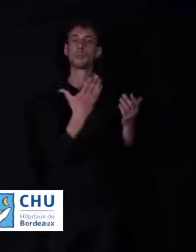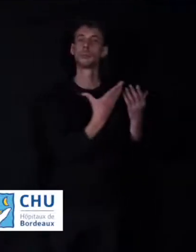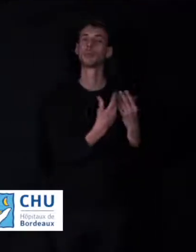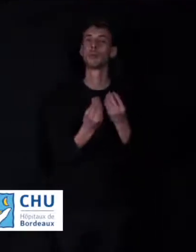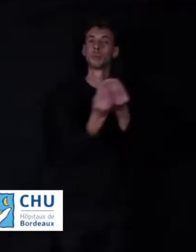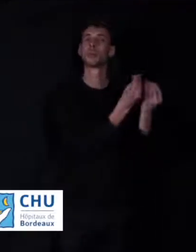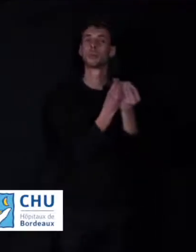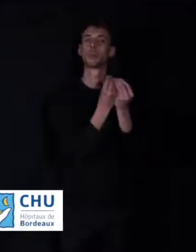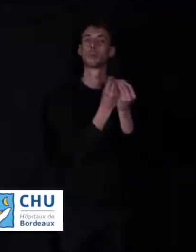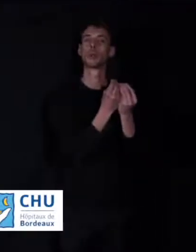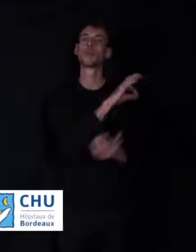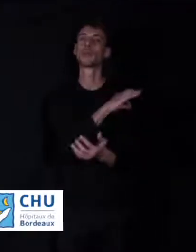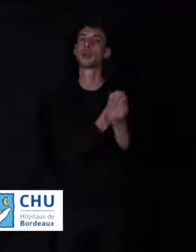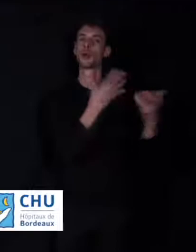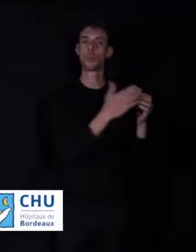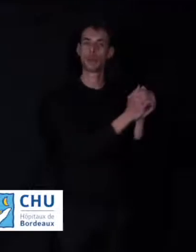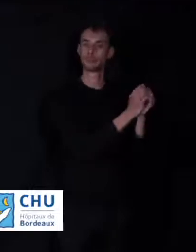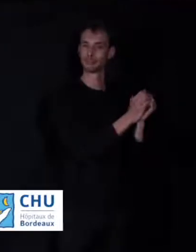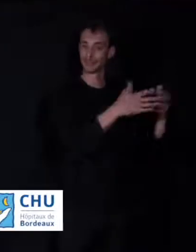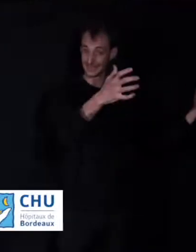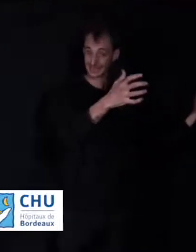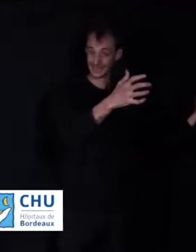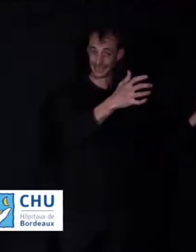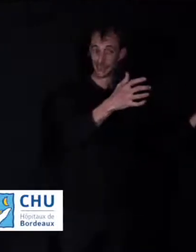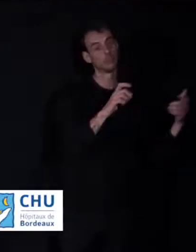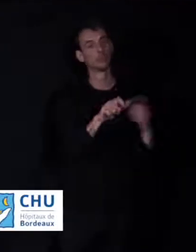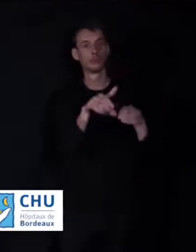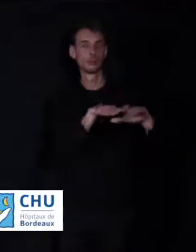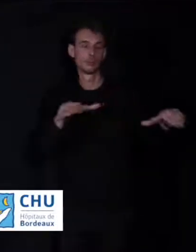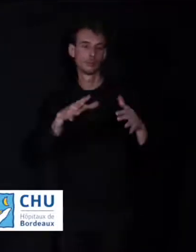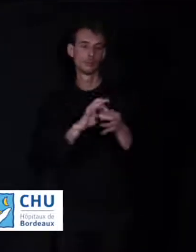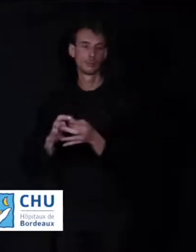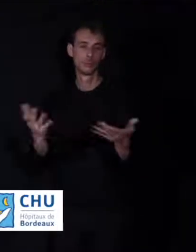en vert, moins la maladie va circuler.